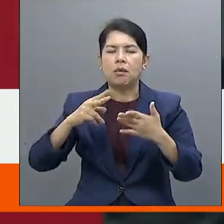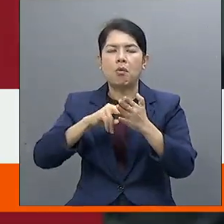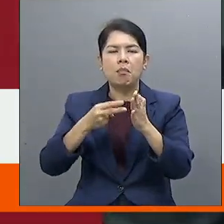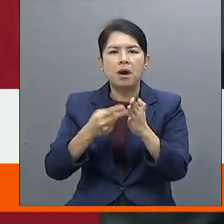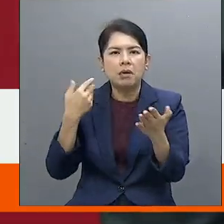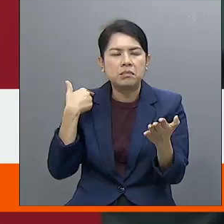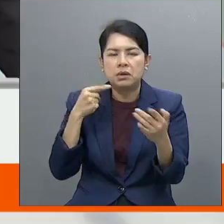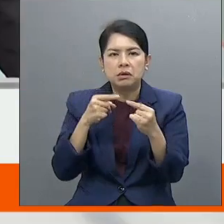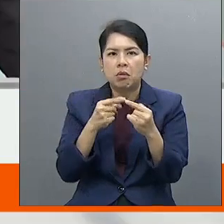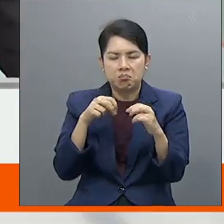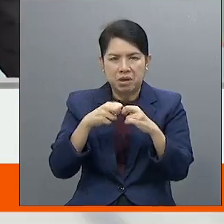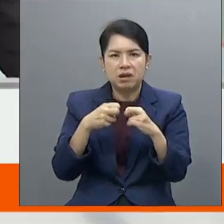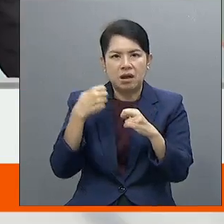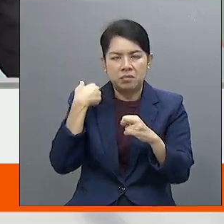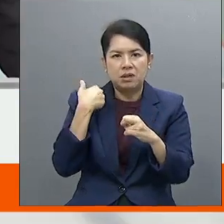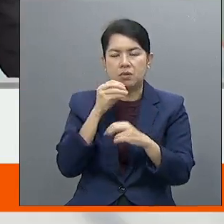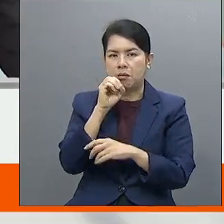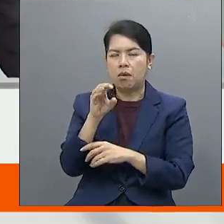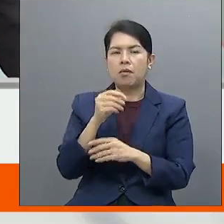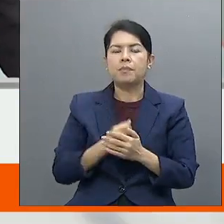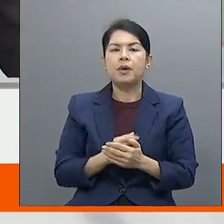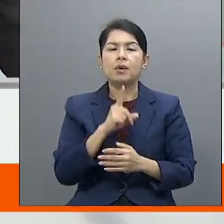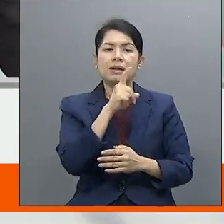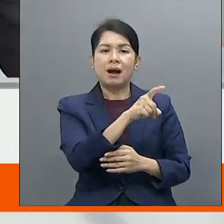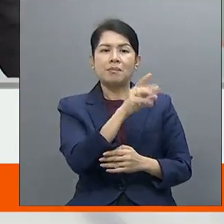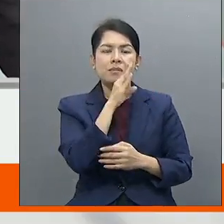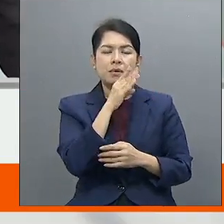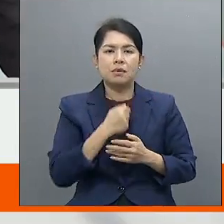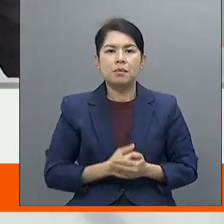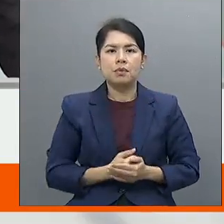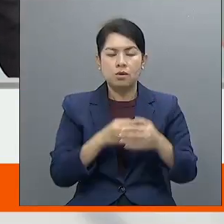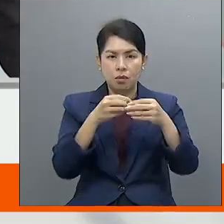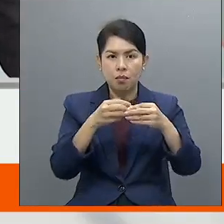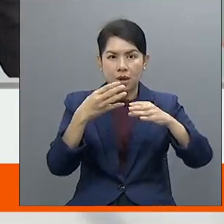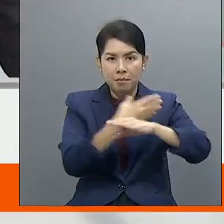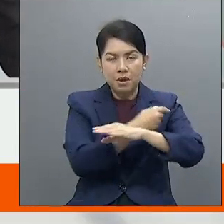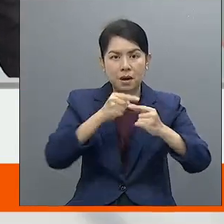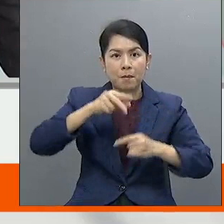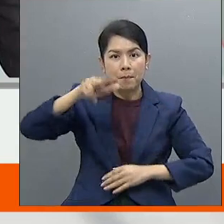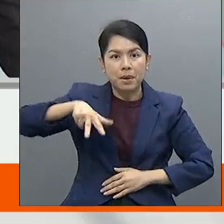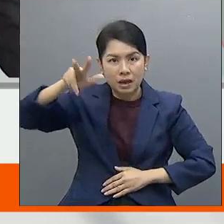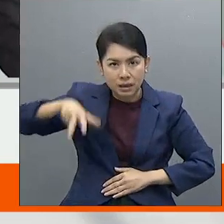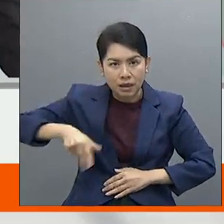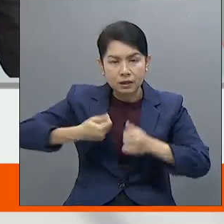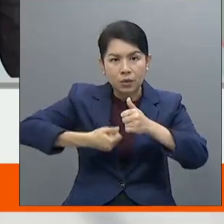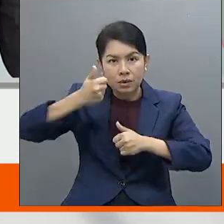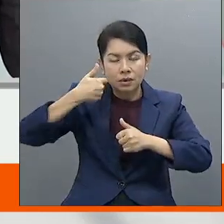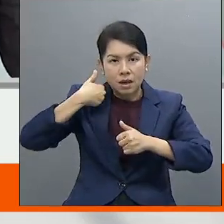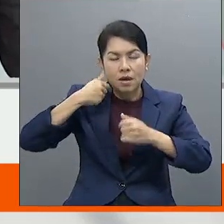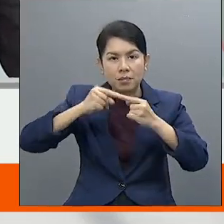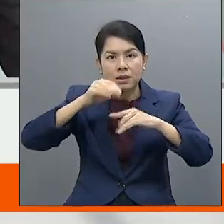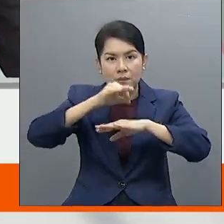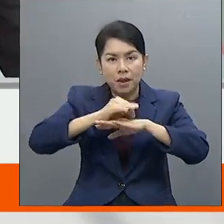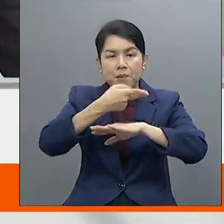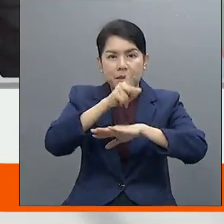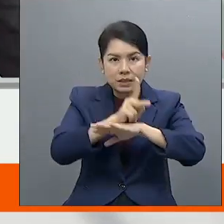จารย์มองว่าถ้าสมมุติว่าเพื่อไทยได้ตำแหน่งเก้าอี้ประธานสภามาจริงๆเนี่ยทั้ง8พรรคที่กำลังพยายามจัดตั้งรั